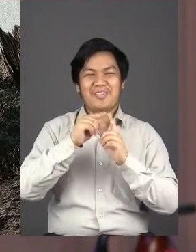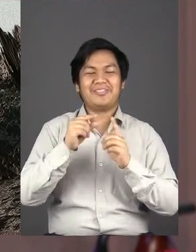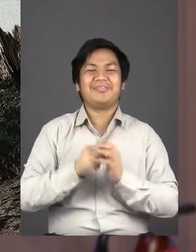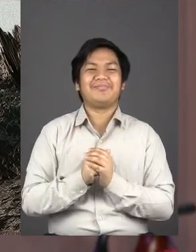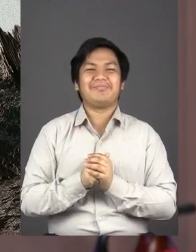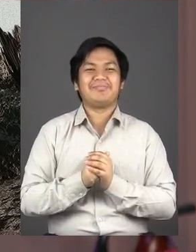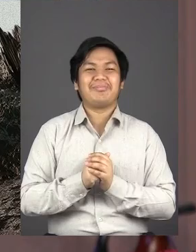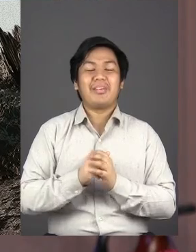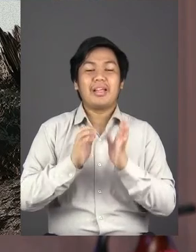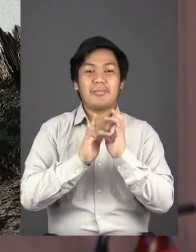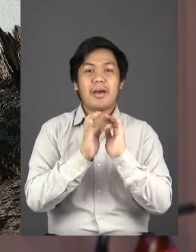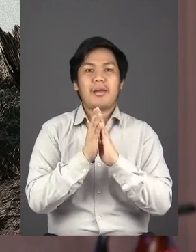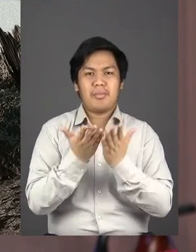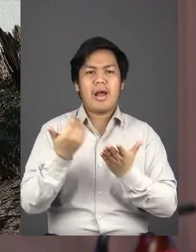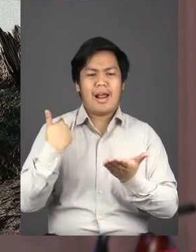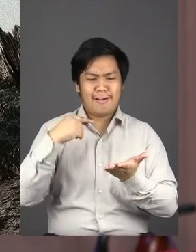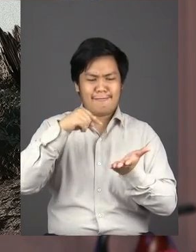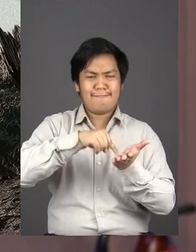po.